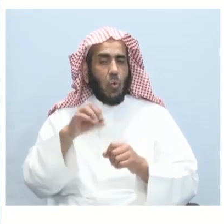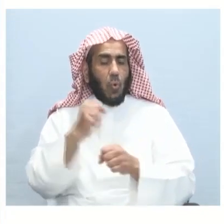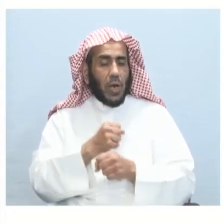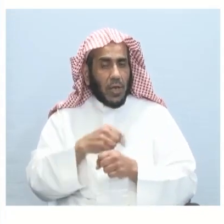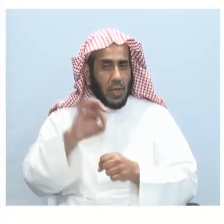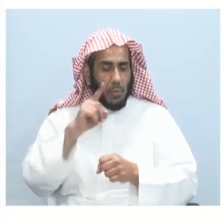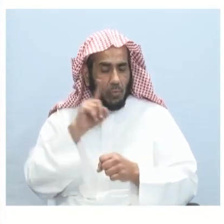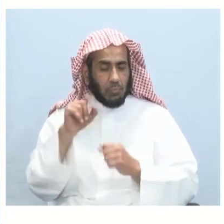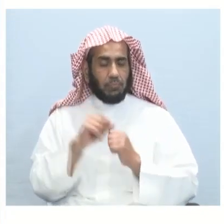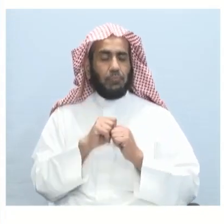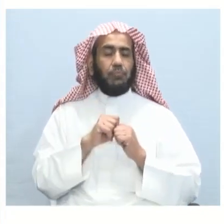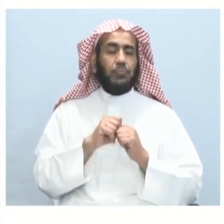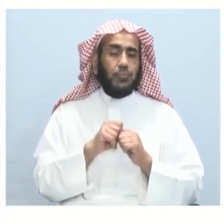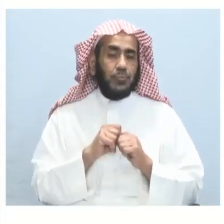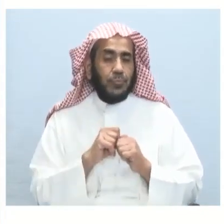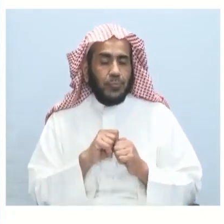العمل